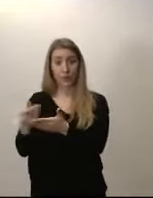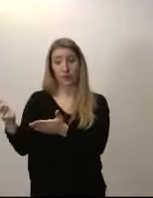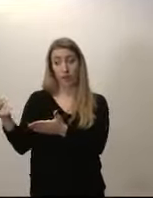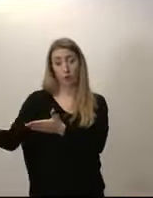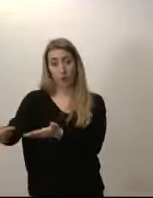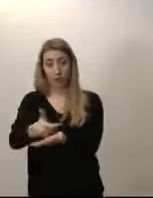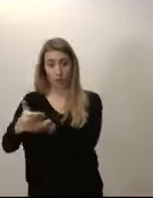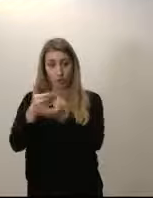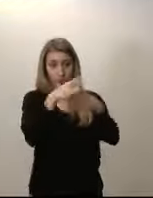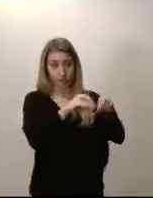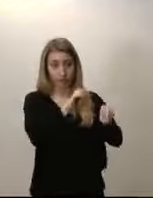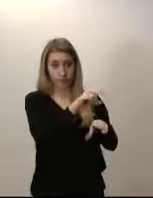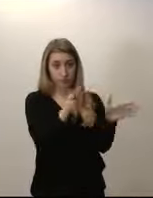rubrique-là.